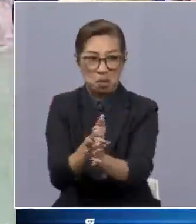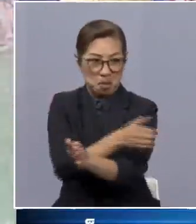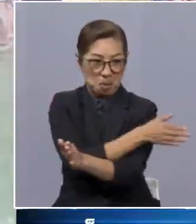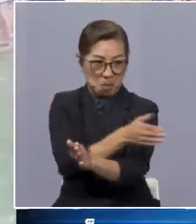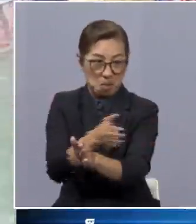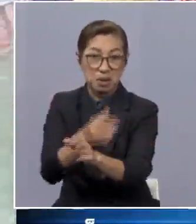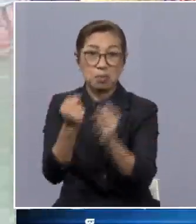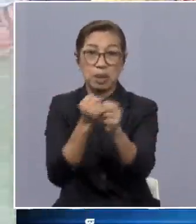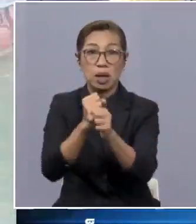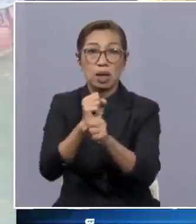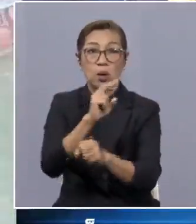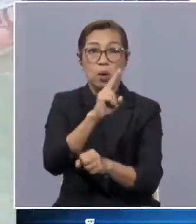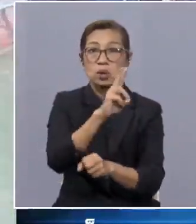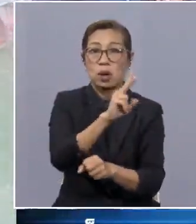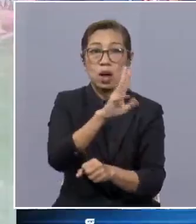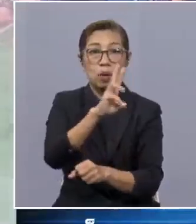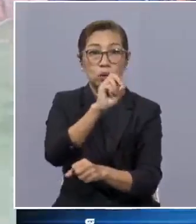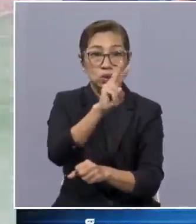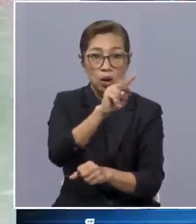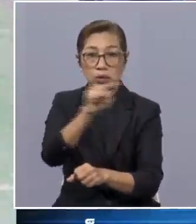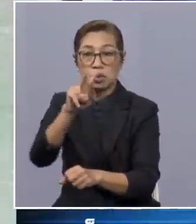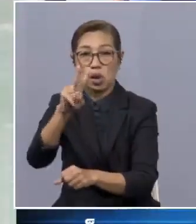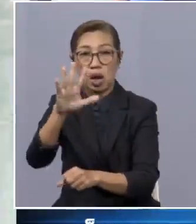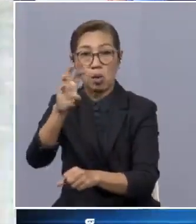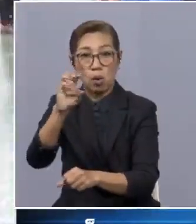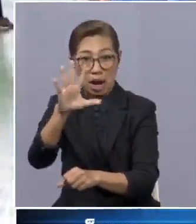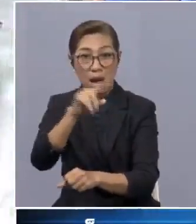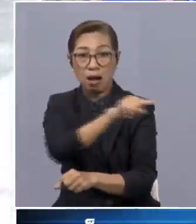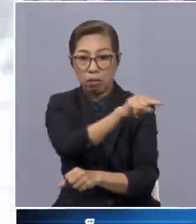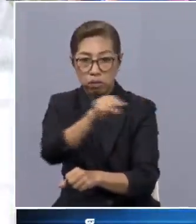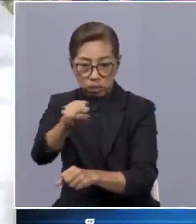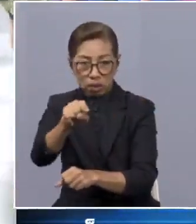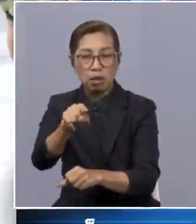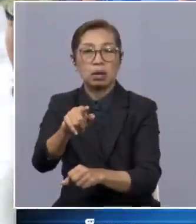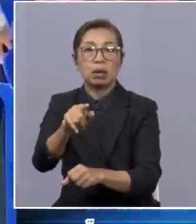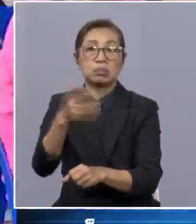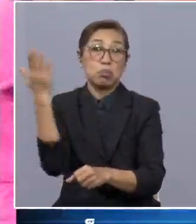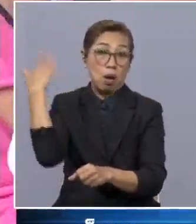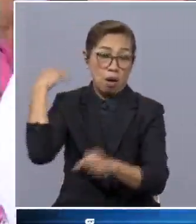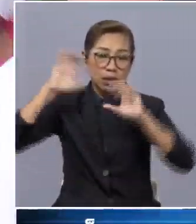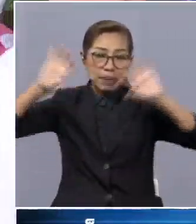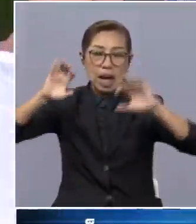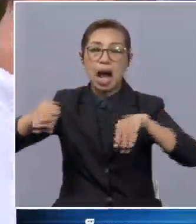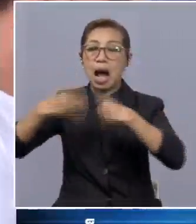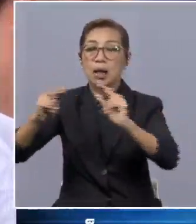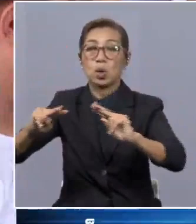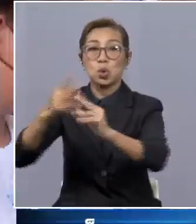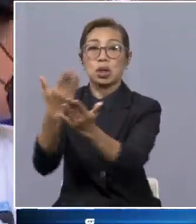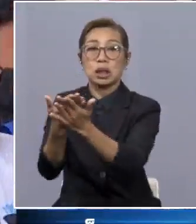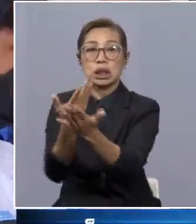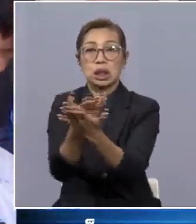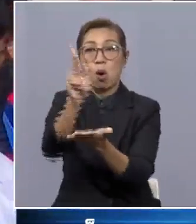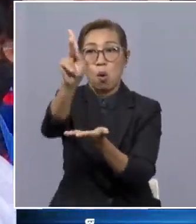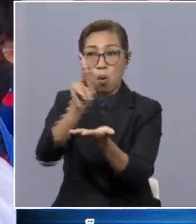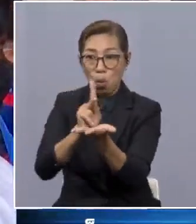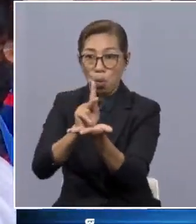งแต่ช่วงปี62จนปี65ก็ทำให้รัฐบาลต้องออกพระราชกำหนดในการให้อำนาจกระทรวงการคลังกู้เงินเพื่อมาแก้ไขปัญหาเยียวยาแล้